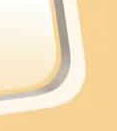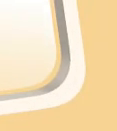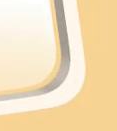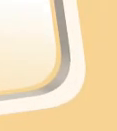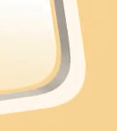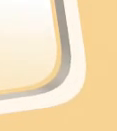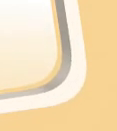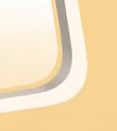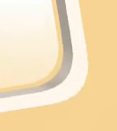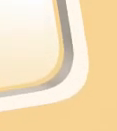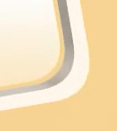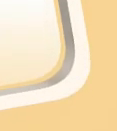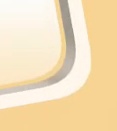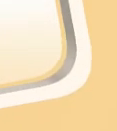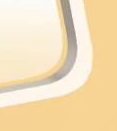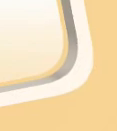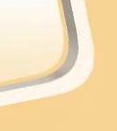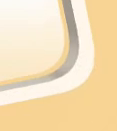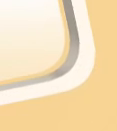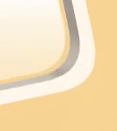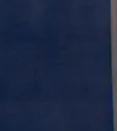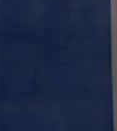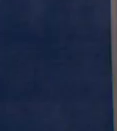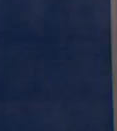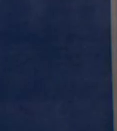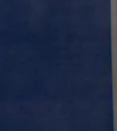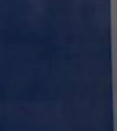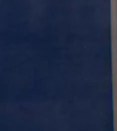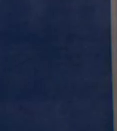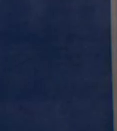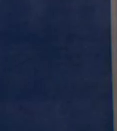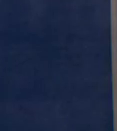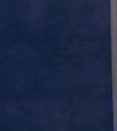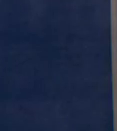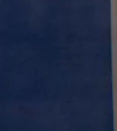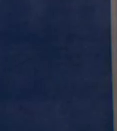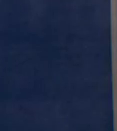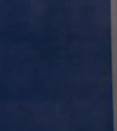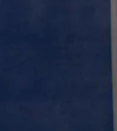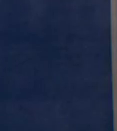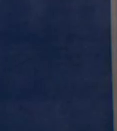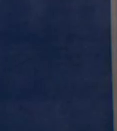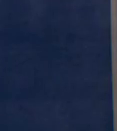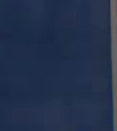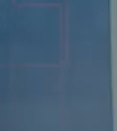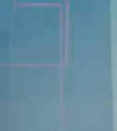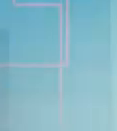뉴스를 마칩니다. 고맙습니다.